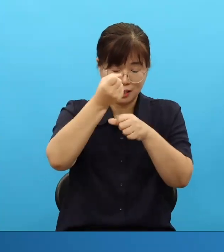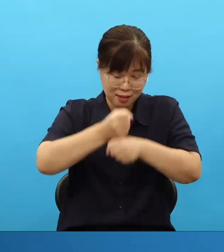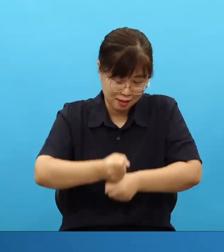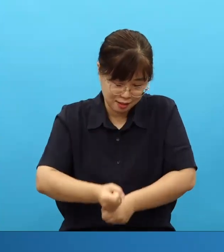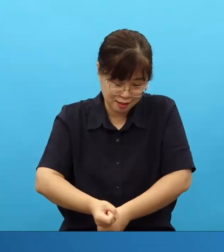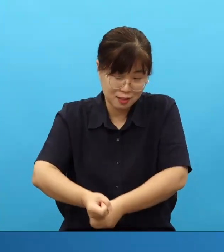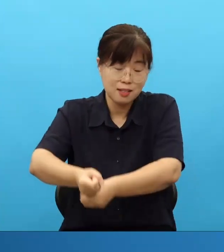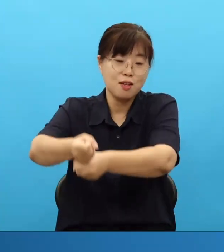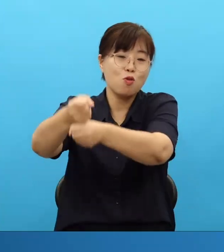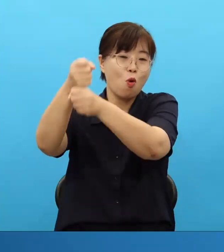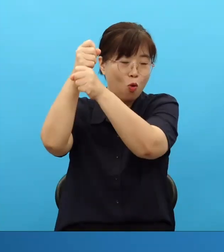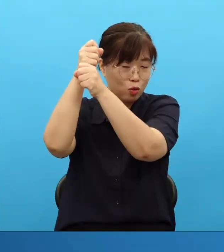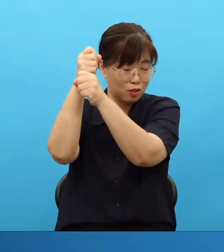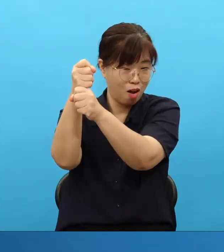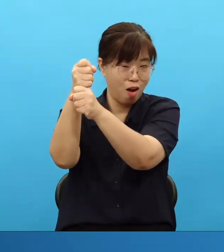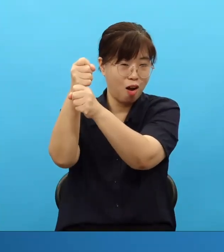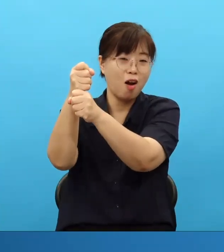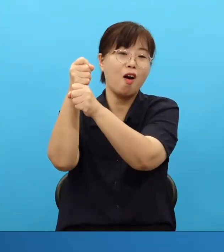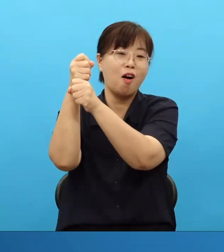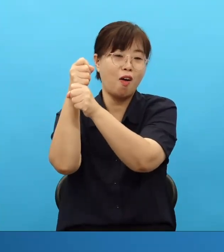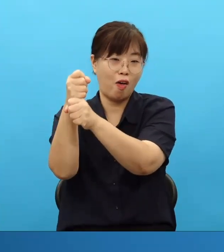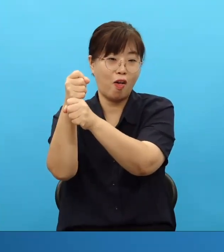예수를 들고서